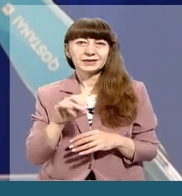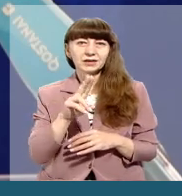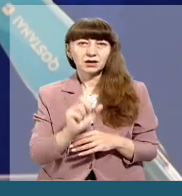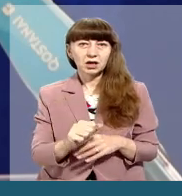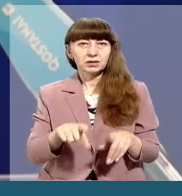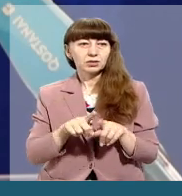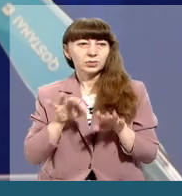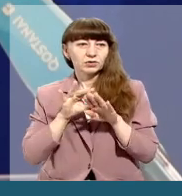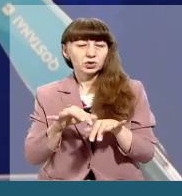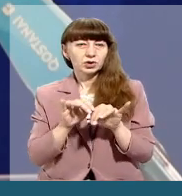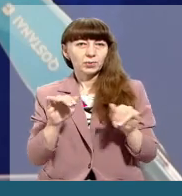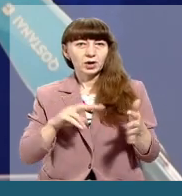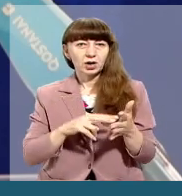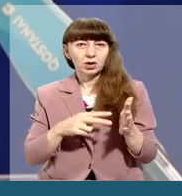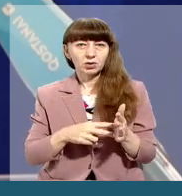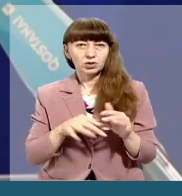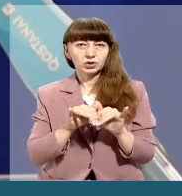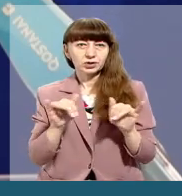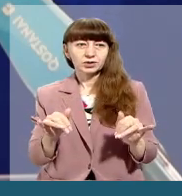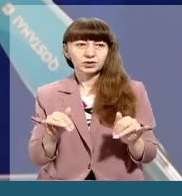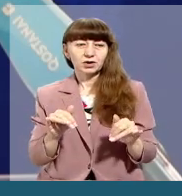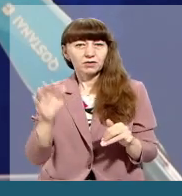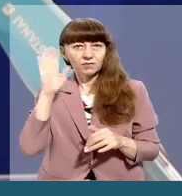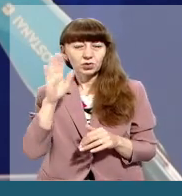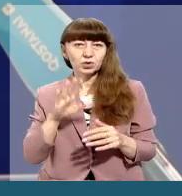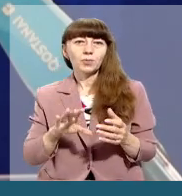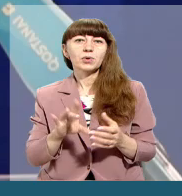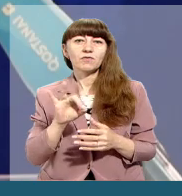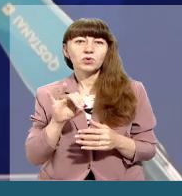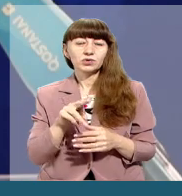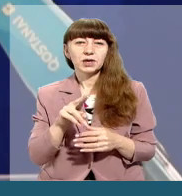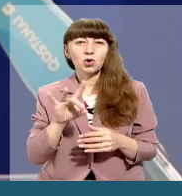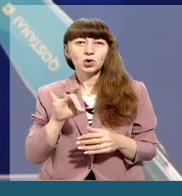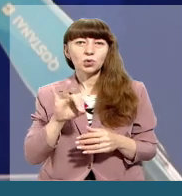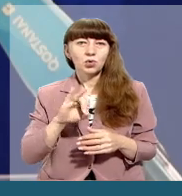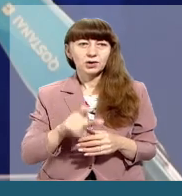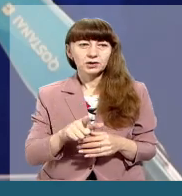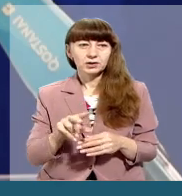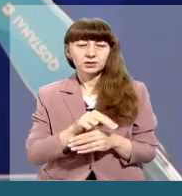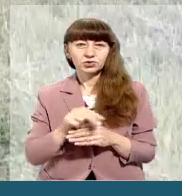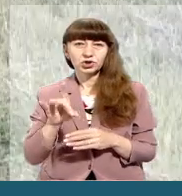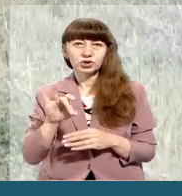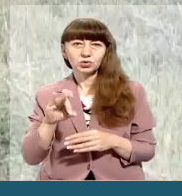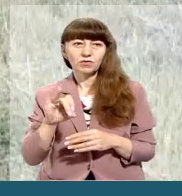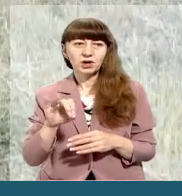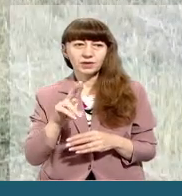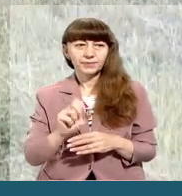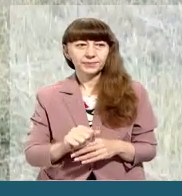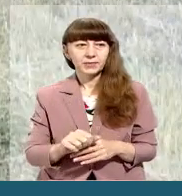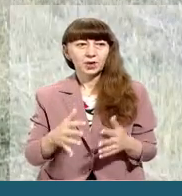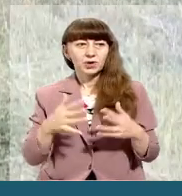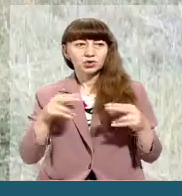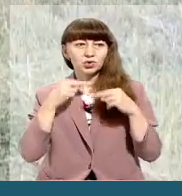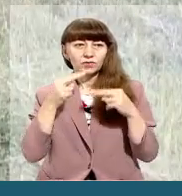Также проводится разработка проекта по расширению существующих сетей водопровода в селе Ауликоль и реконструкция водопровода в селе Черниговка.